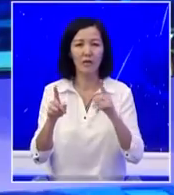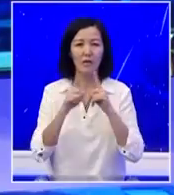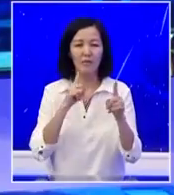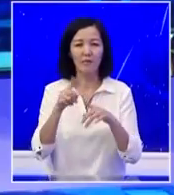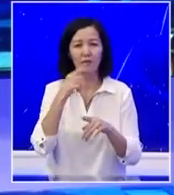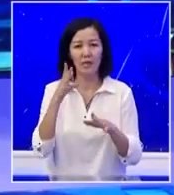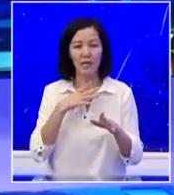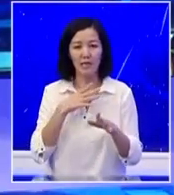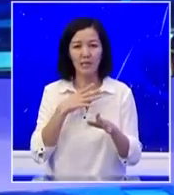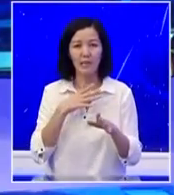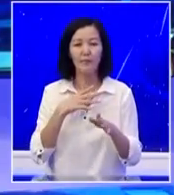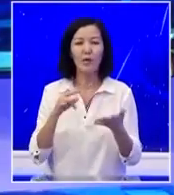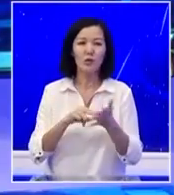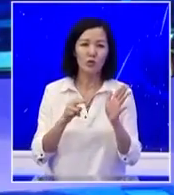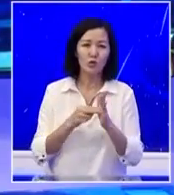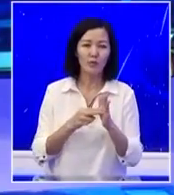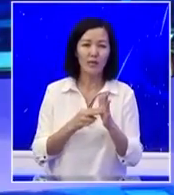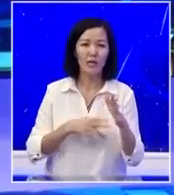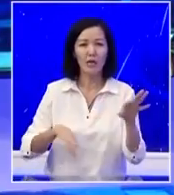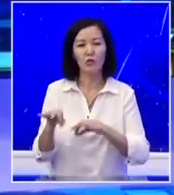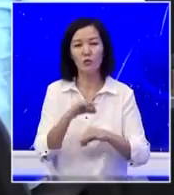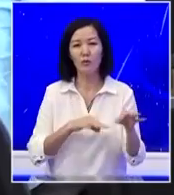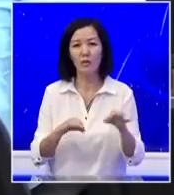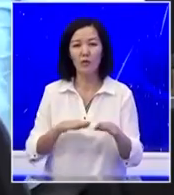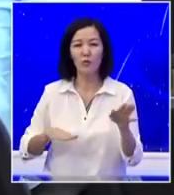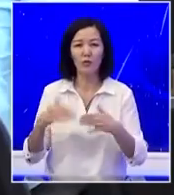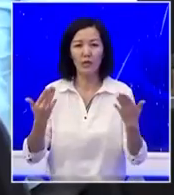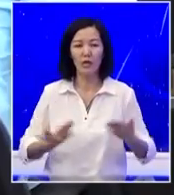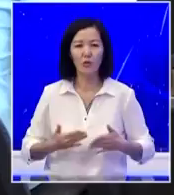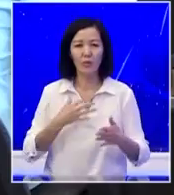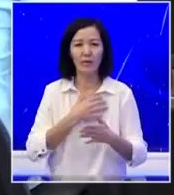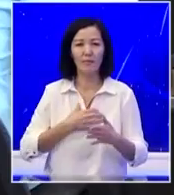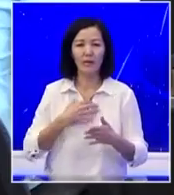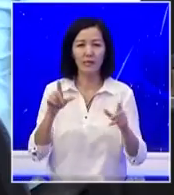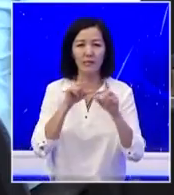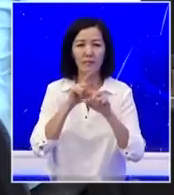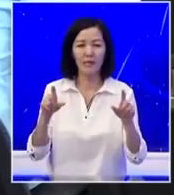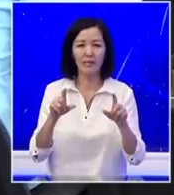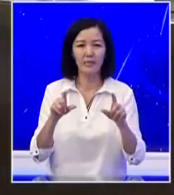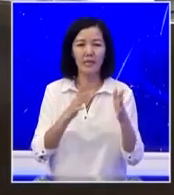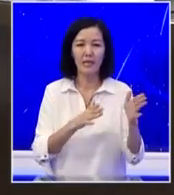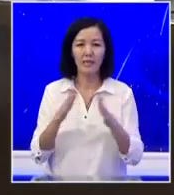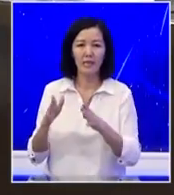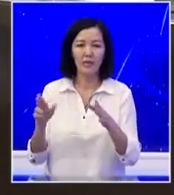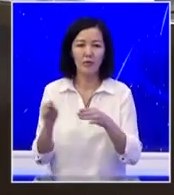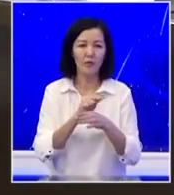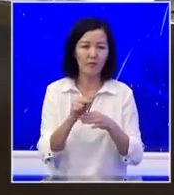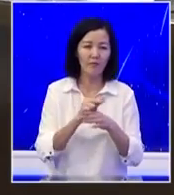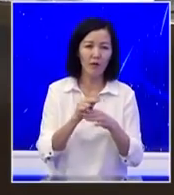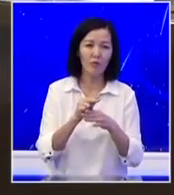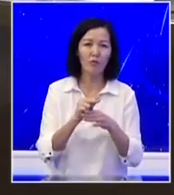тақырыбында өткен брифингте айтылды. Мамандар ақпарынша жоспарланған жобалар өңірдегі әлеуметтік маңызы бар нысандарды ретке